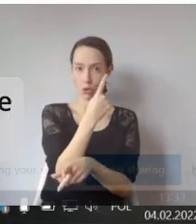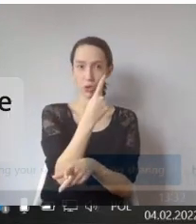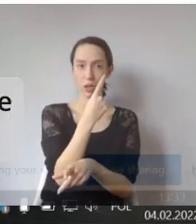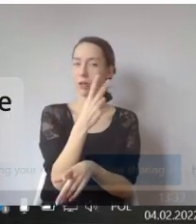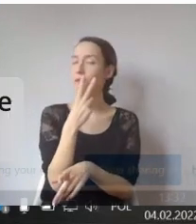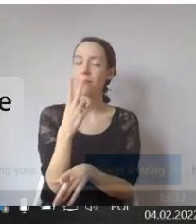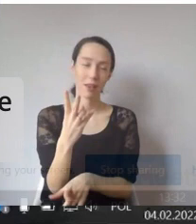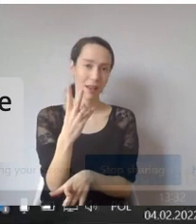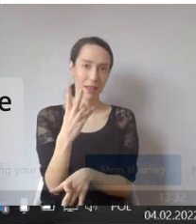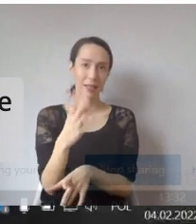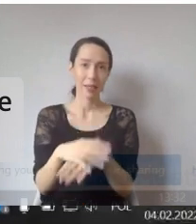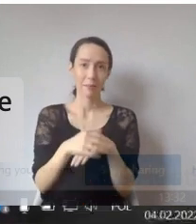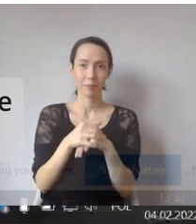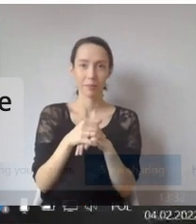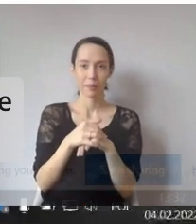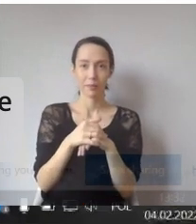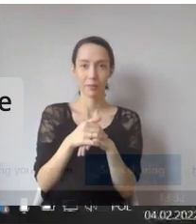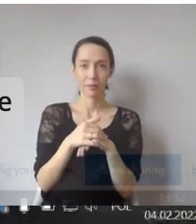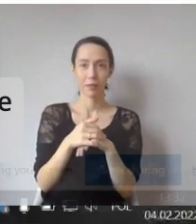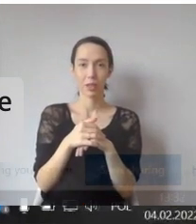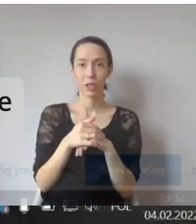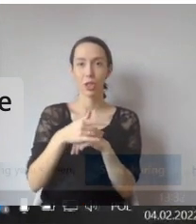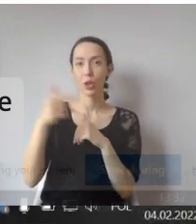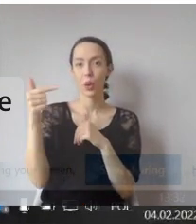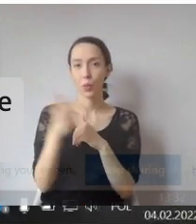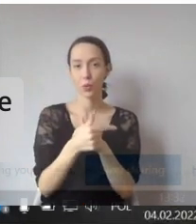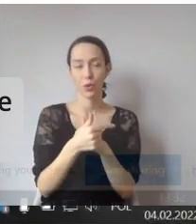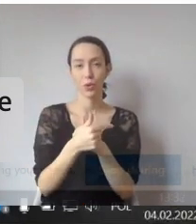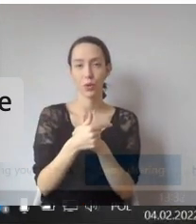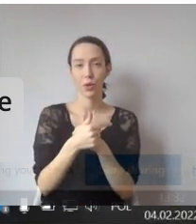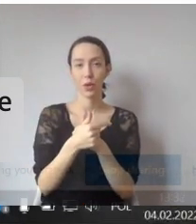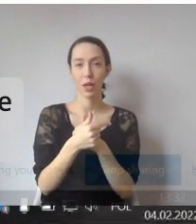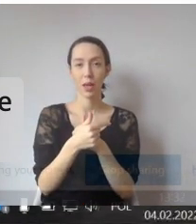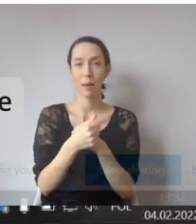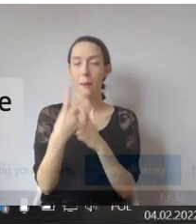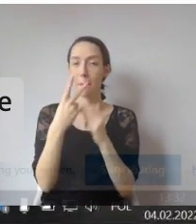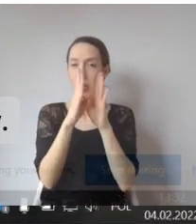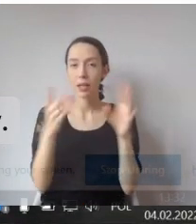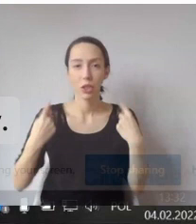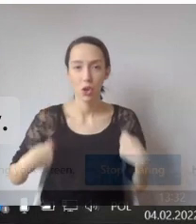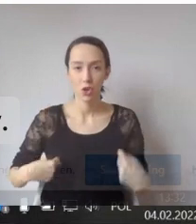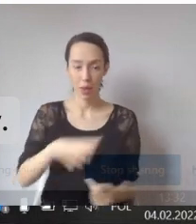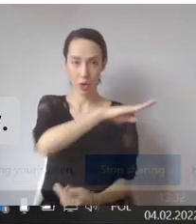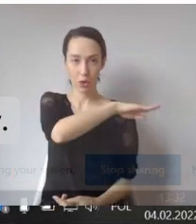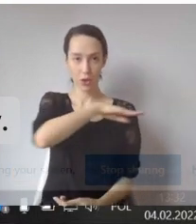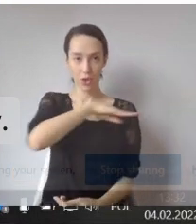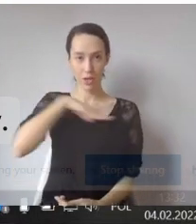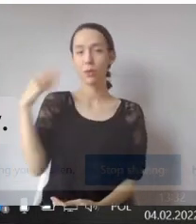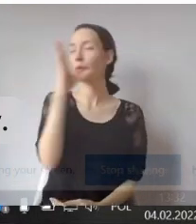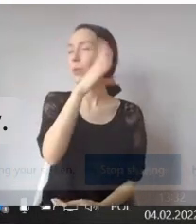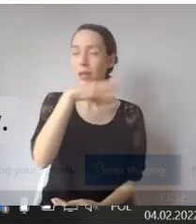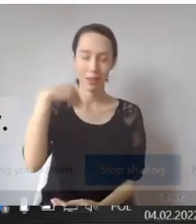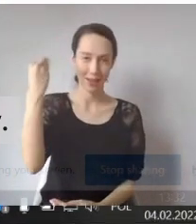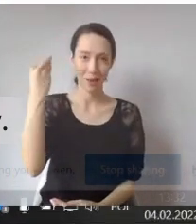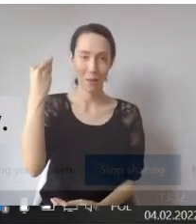Więc jeżeli chodzi o perspektywę, to powinna być właśnie osoba przedstawiona do tej linii ramion, powinna być uśmiechnięta i